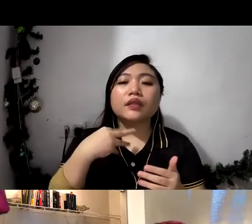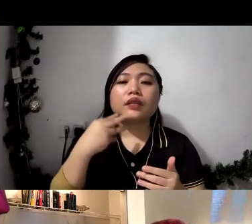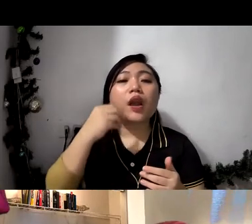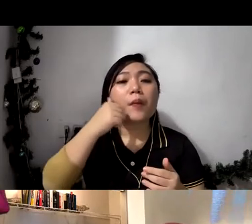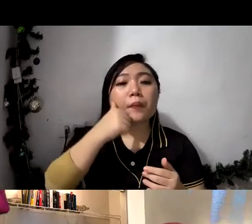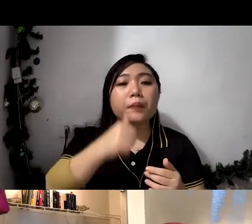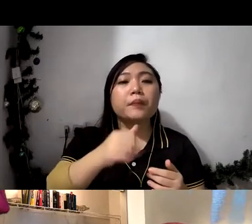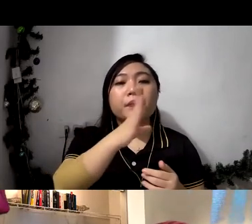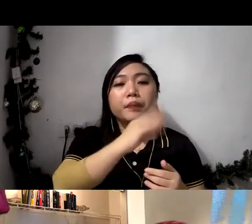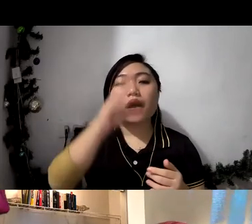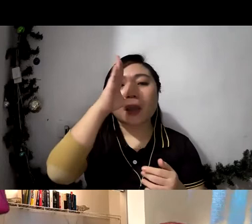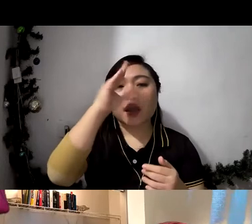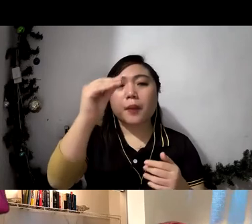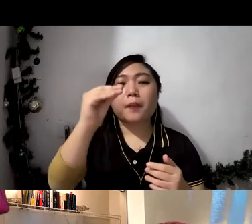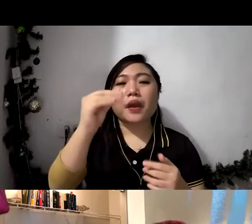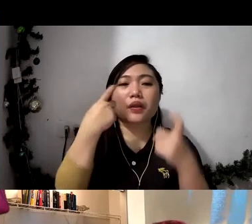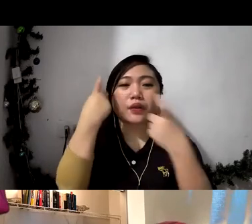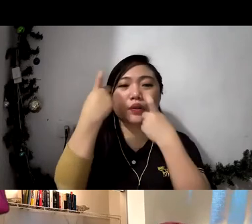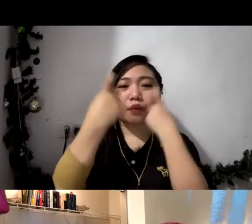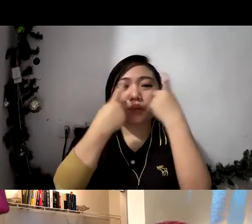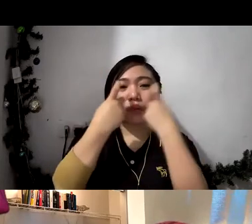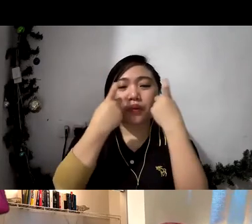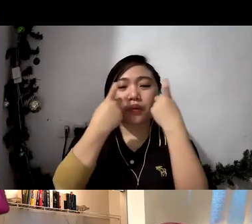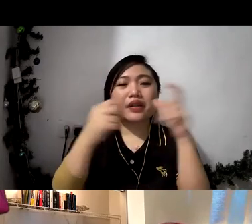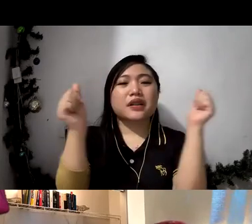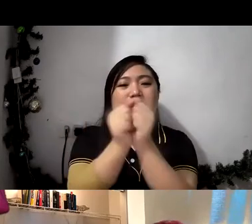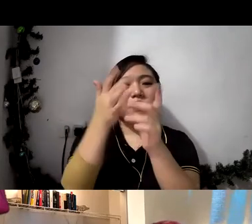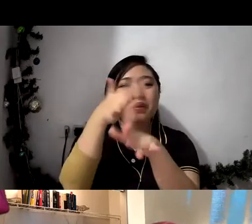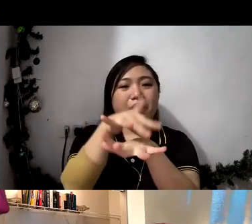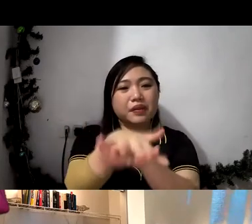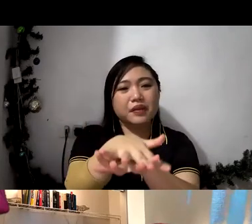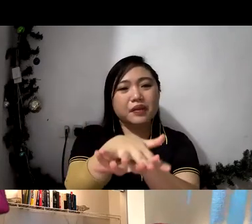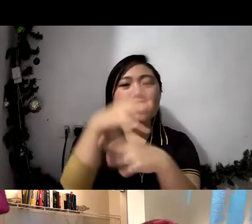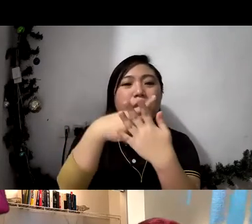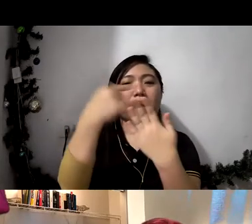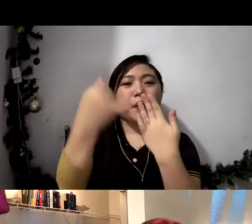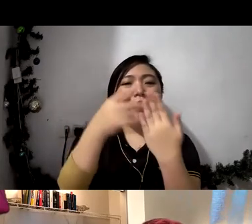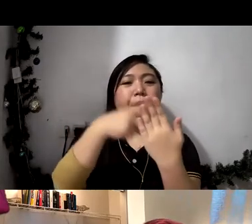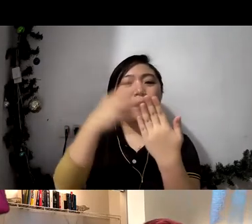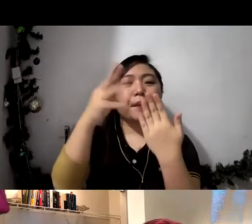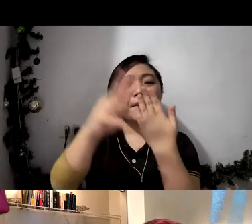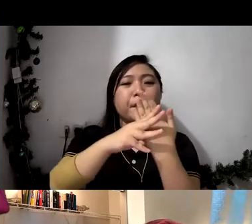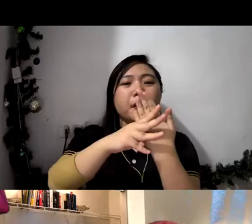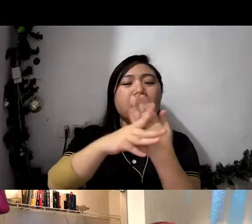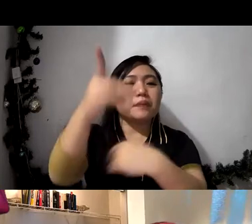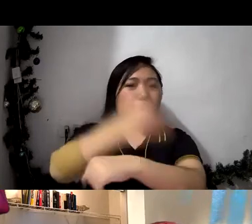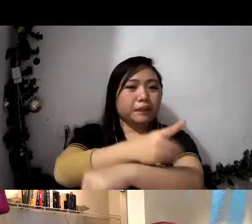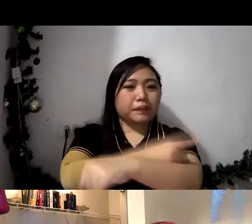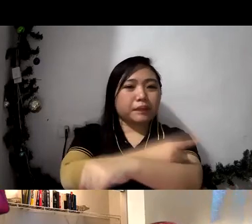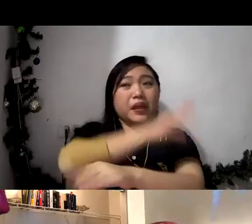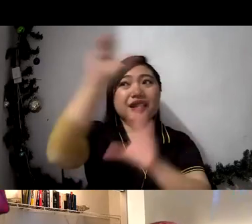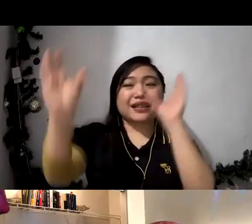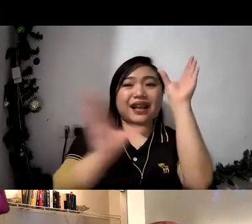men's concerns are integrated into the project program development cycle. Okay? Pareho yun,